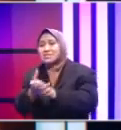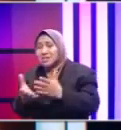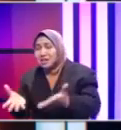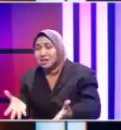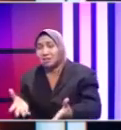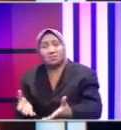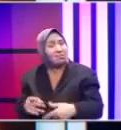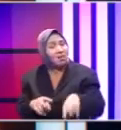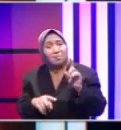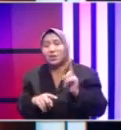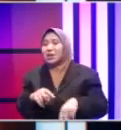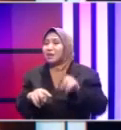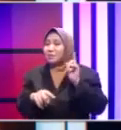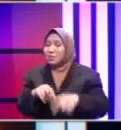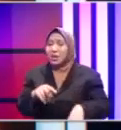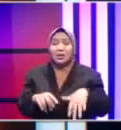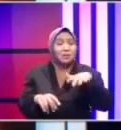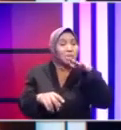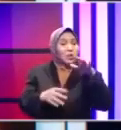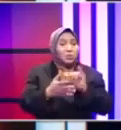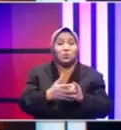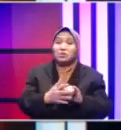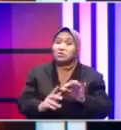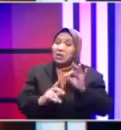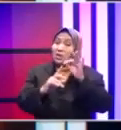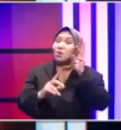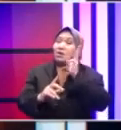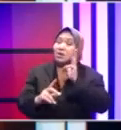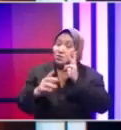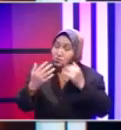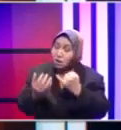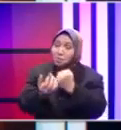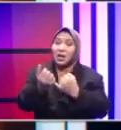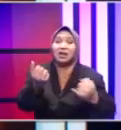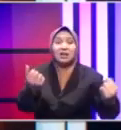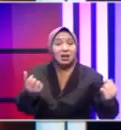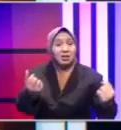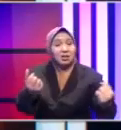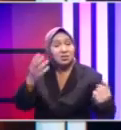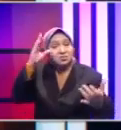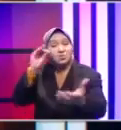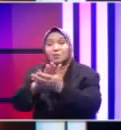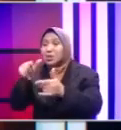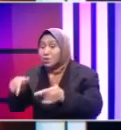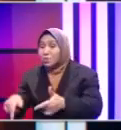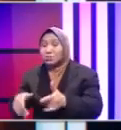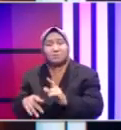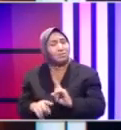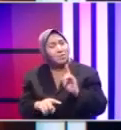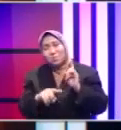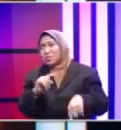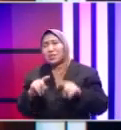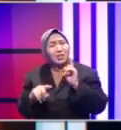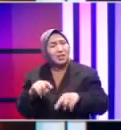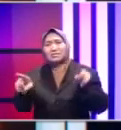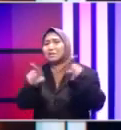tidaklah ibu-ibu mereka melainkan wanita-wanita yang telah melahirkan mereka kan Wa Inna Hudaya Kuwu namun